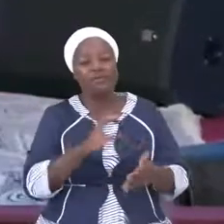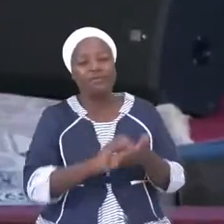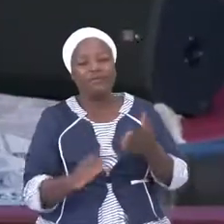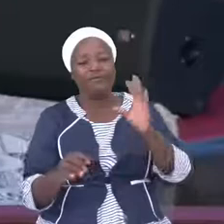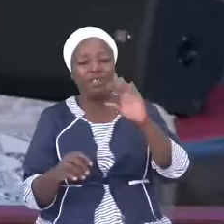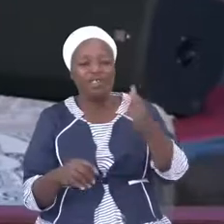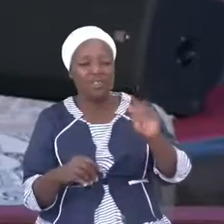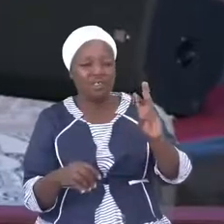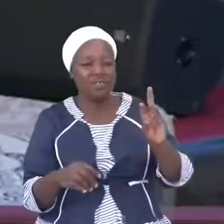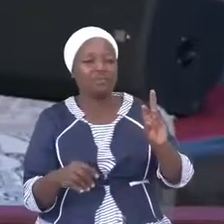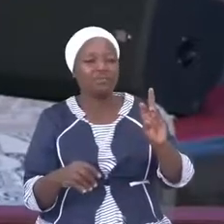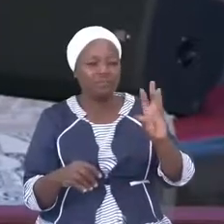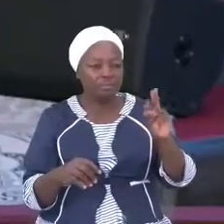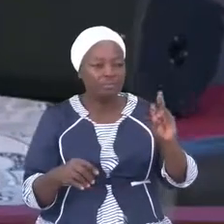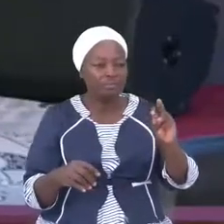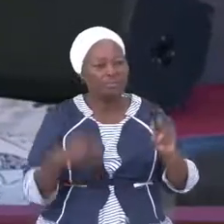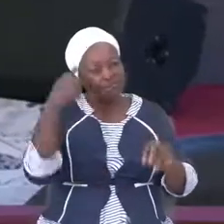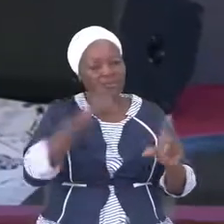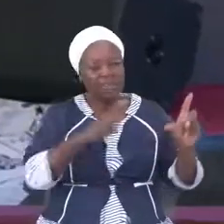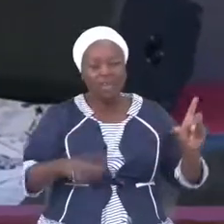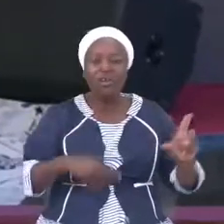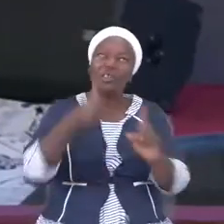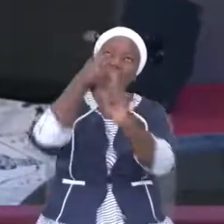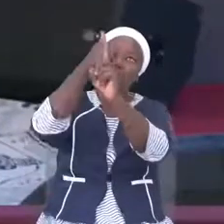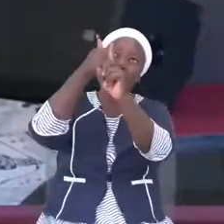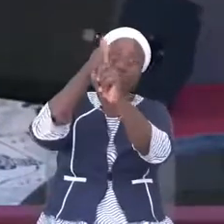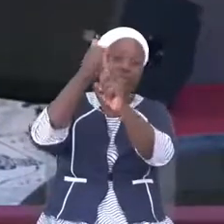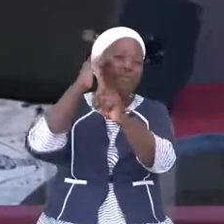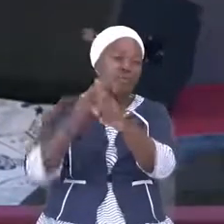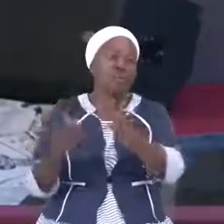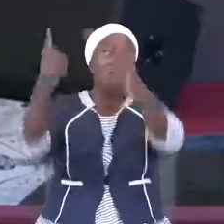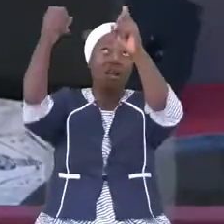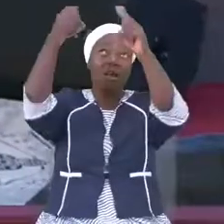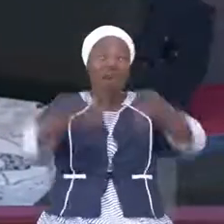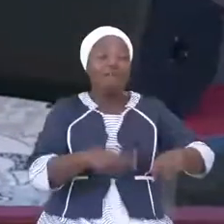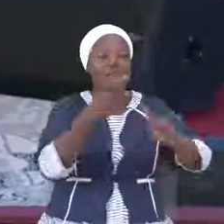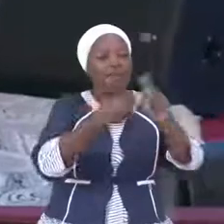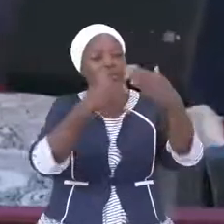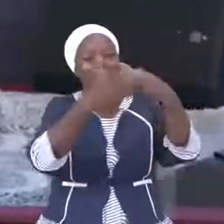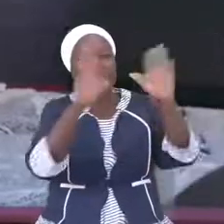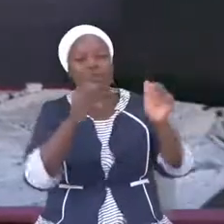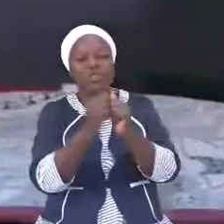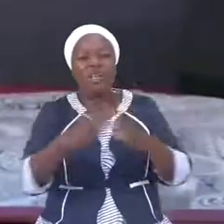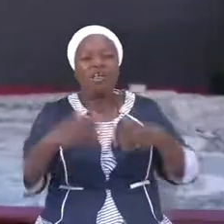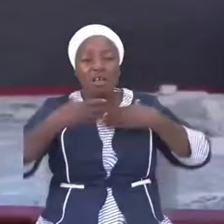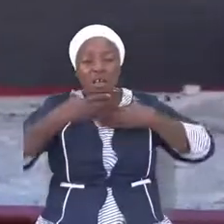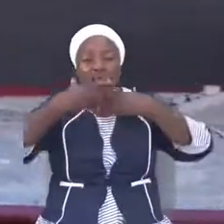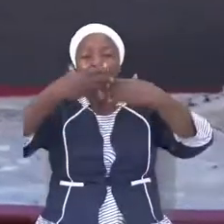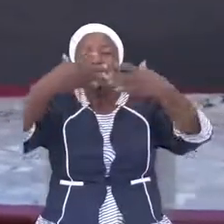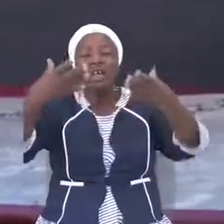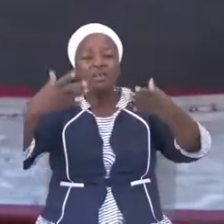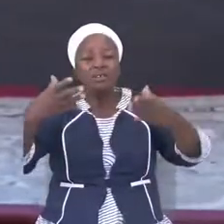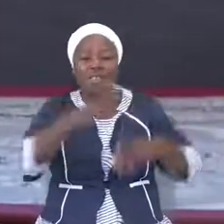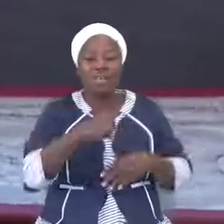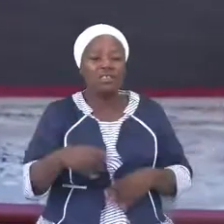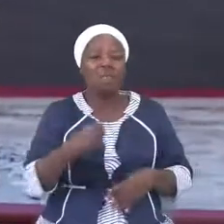Verset 16. Car le Seigneur lui-même a un signal donné à la